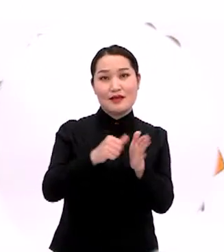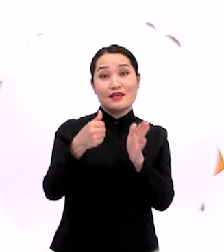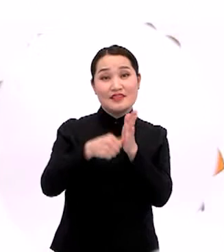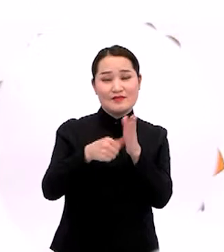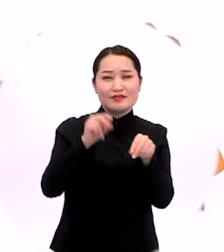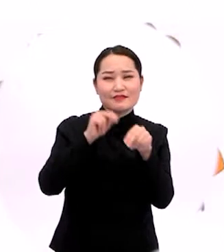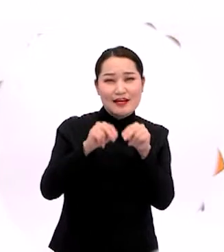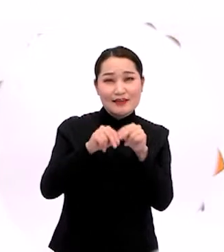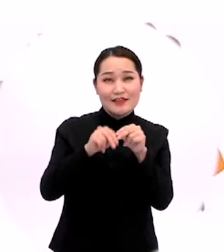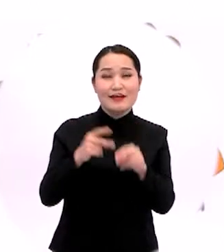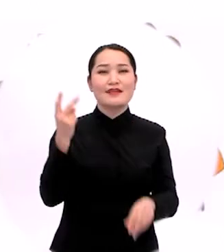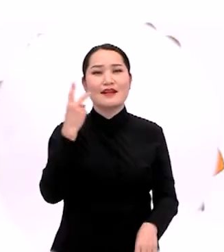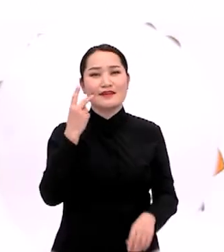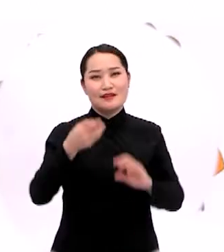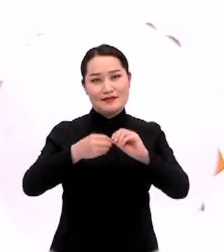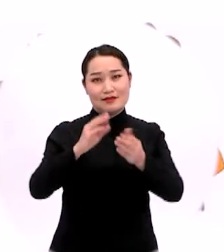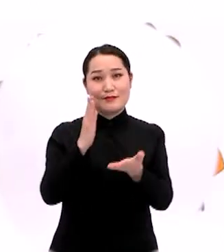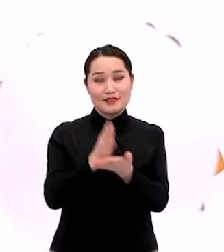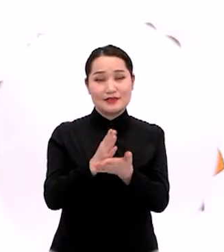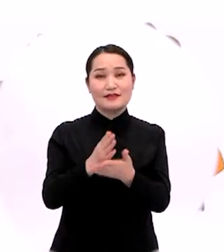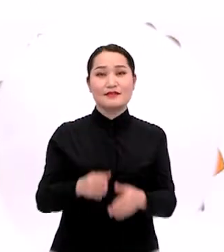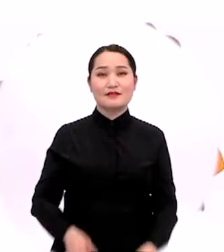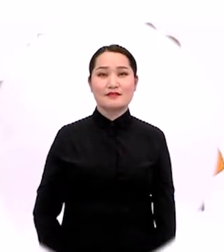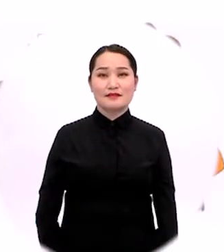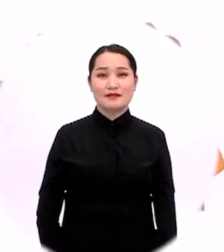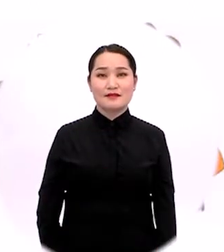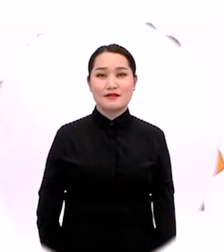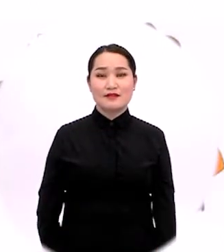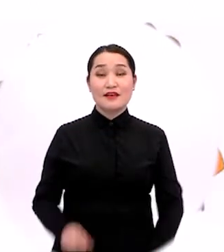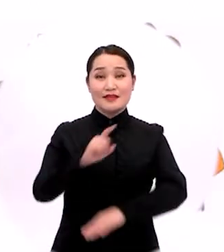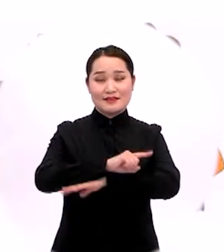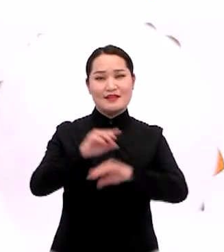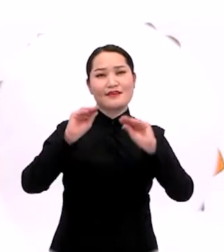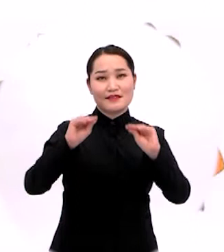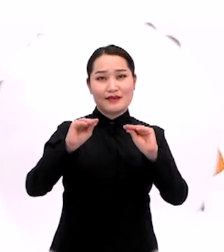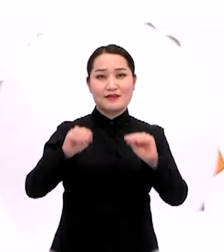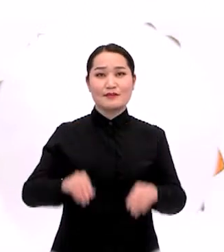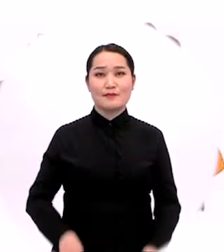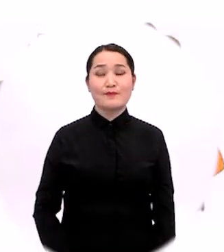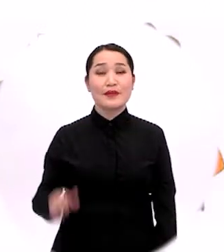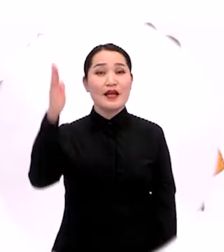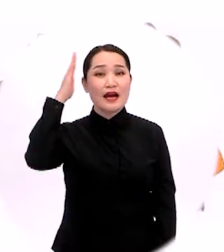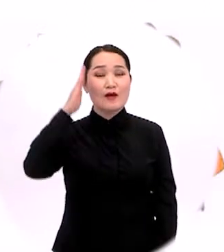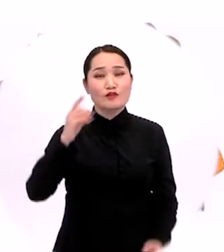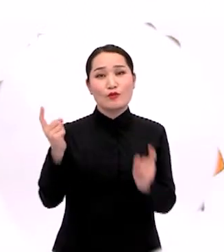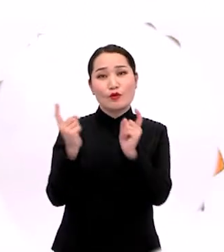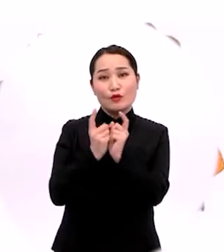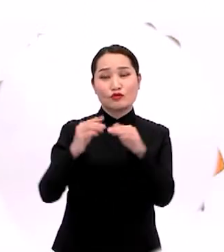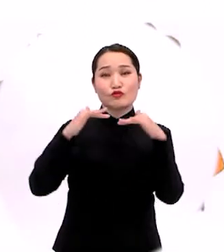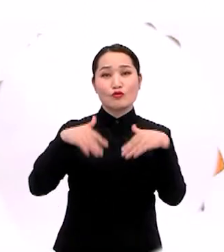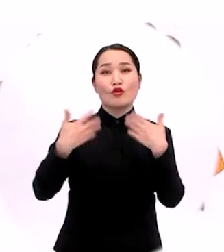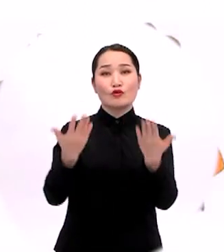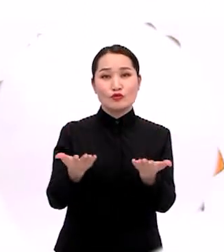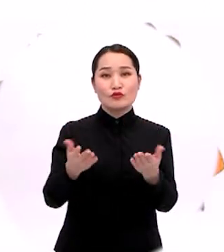үзэх шалгах ажлыг байнга хийдэг байсан. Бидэнд хичээл заана. Эцэг ихтэй маань уулзаж зөвлөгөө